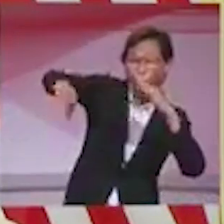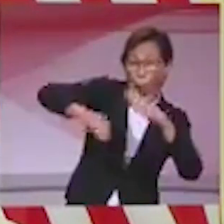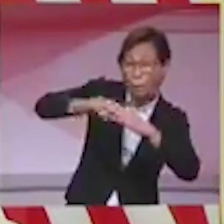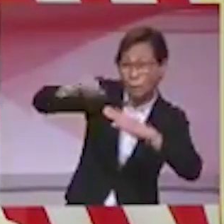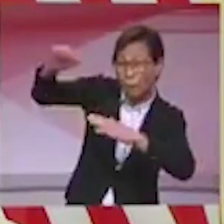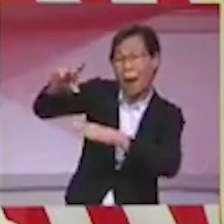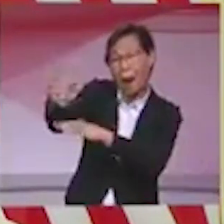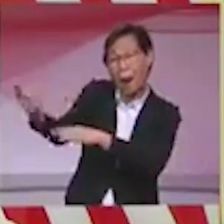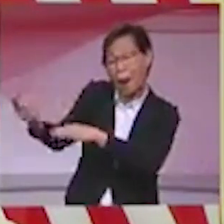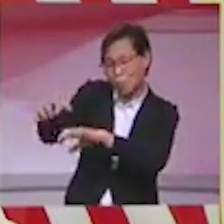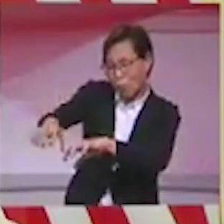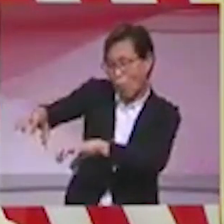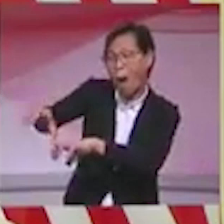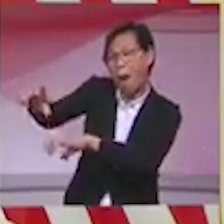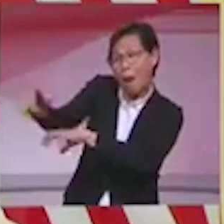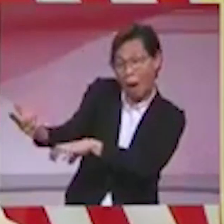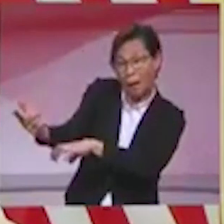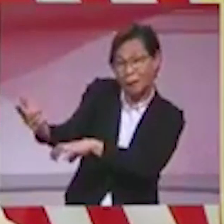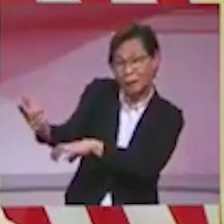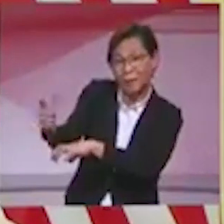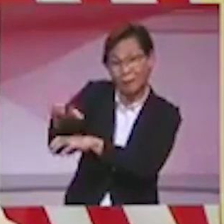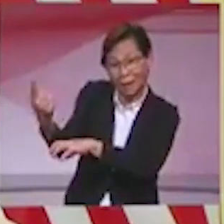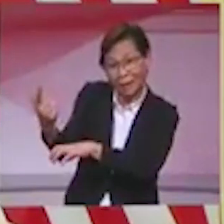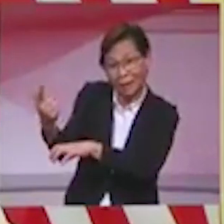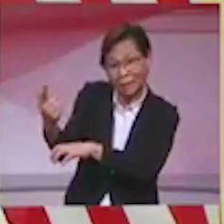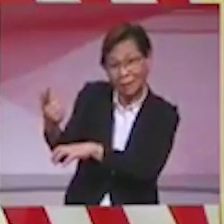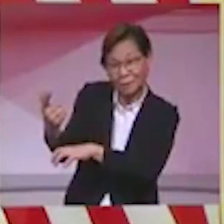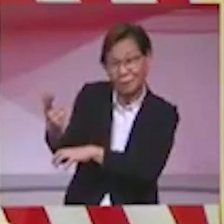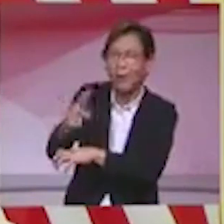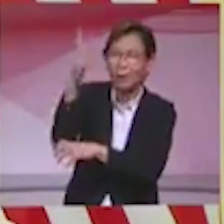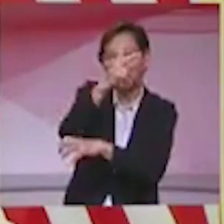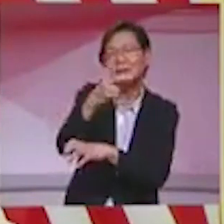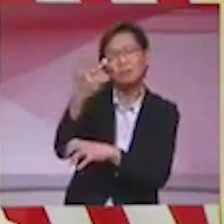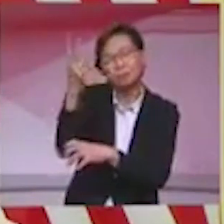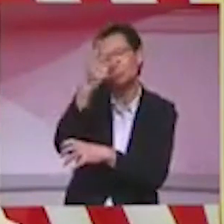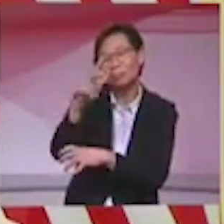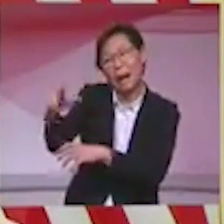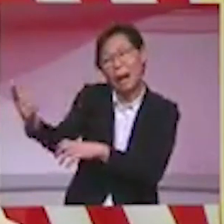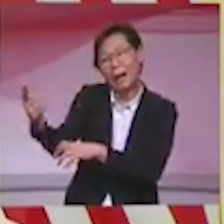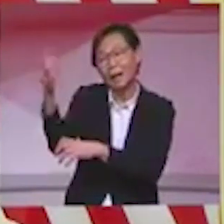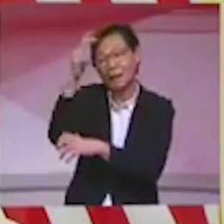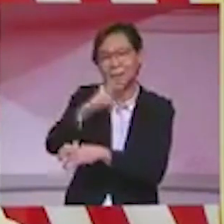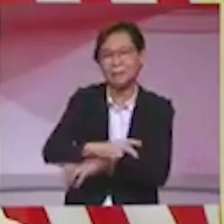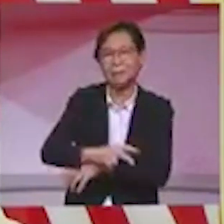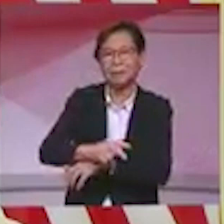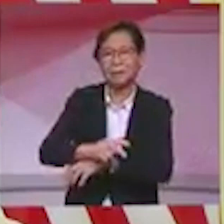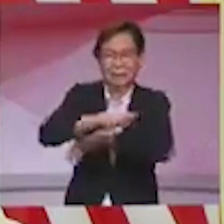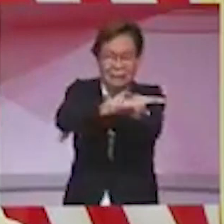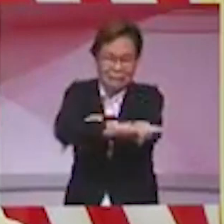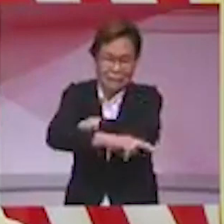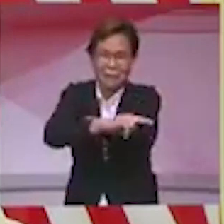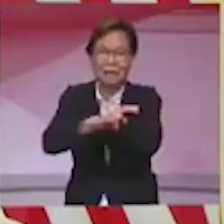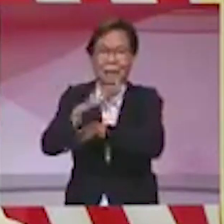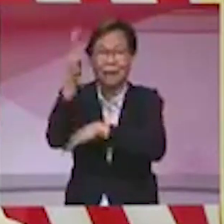Oh gitu Syahid kita telah Kajang telah pun mengumkan rentah Negeri